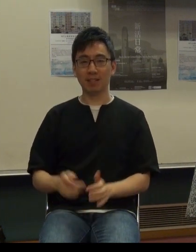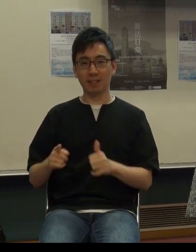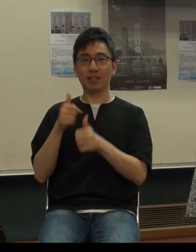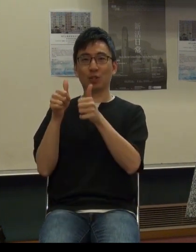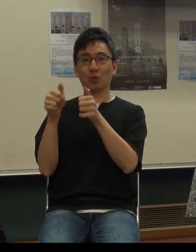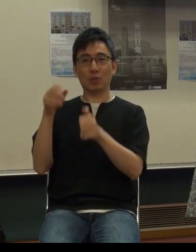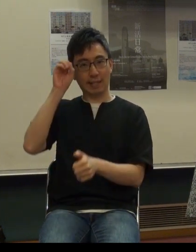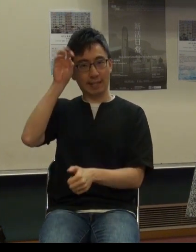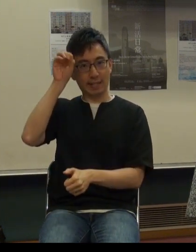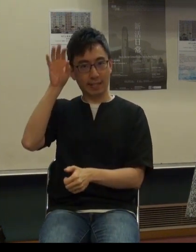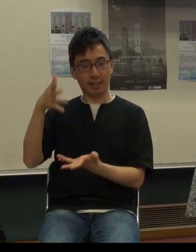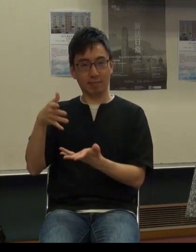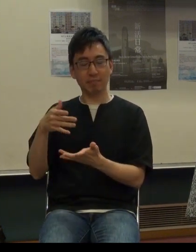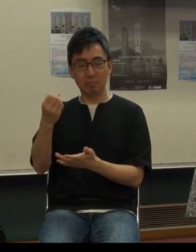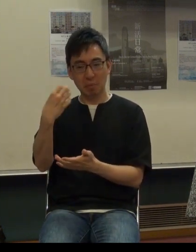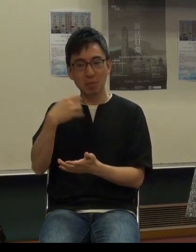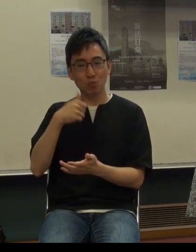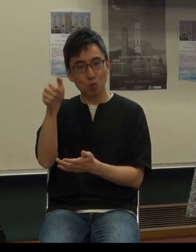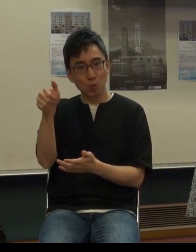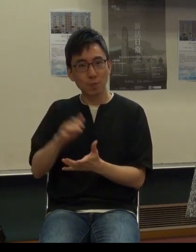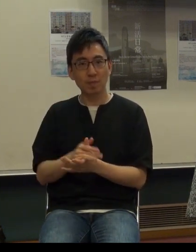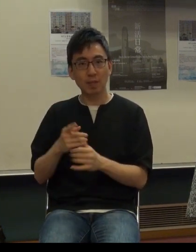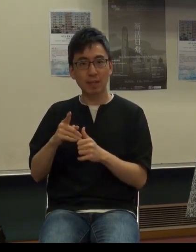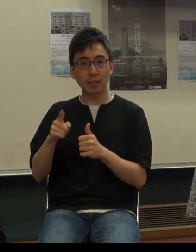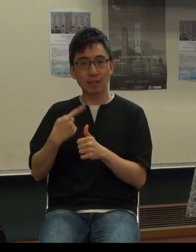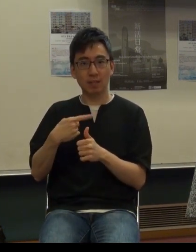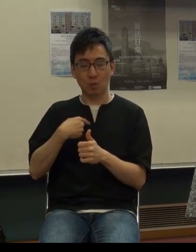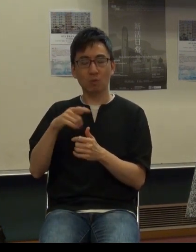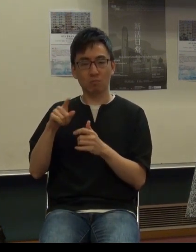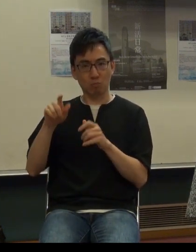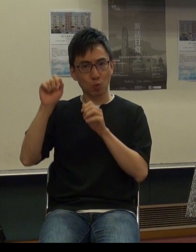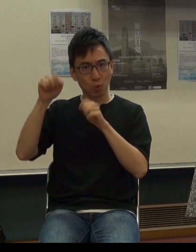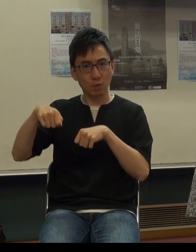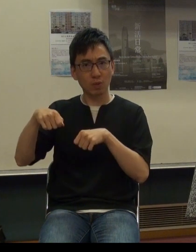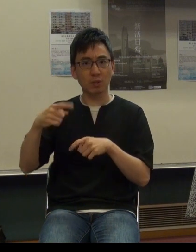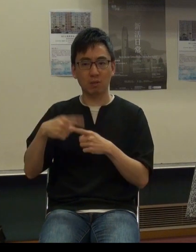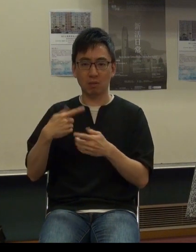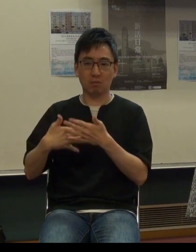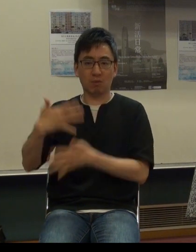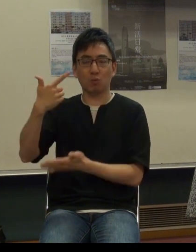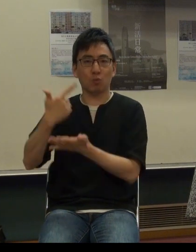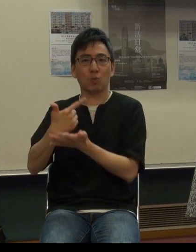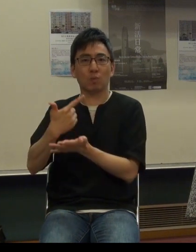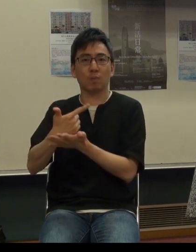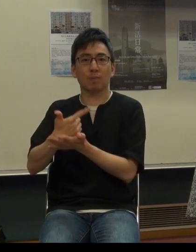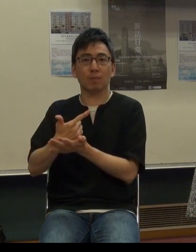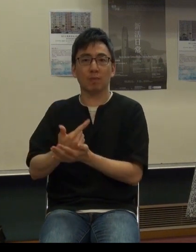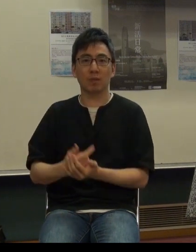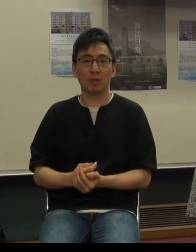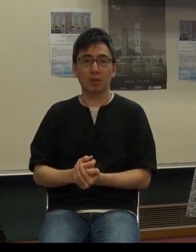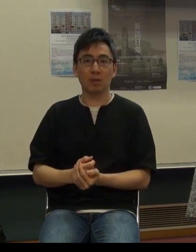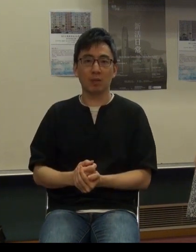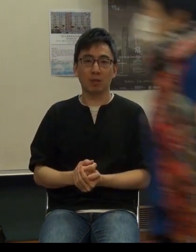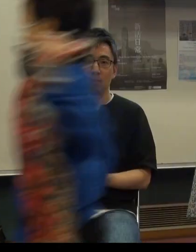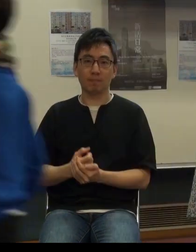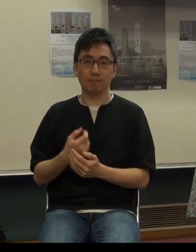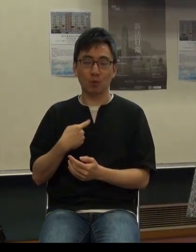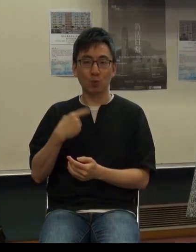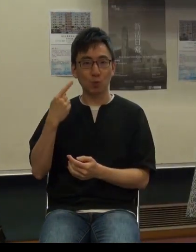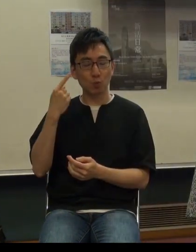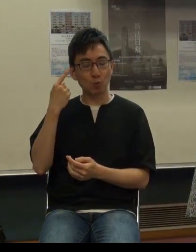你 的一些意見和提問。第一件事呢，就我其實很認同你所說建築是很重要的，也都覺得 我其實就